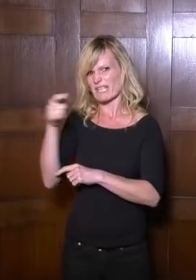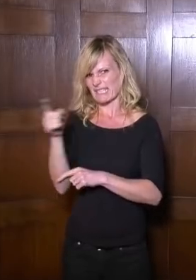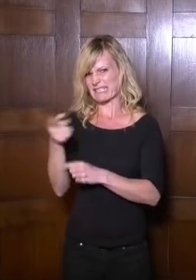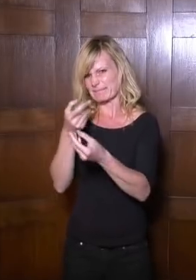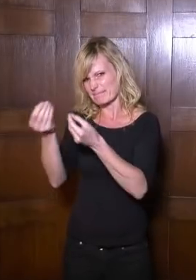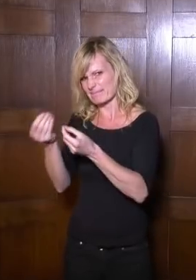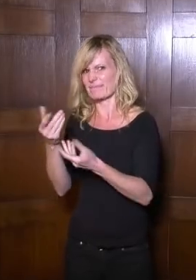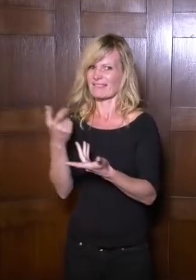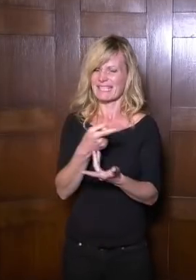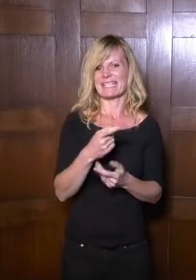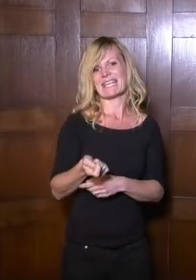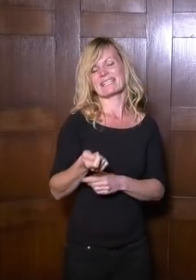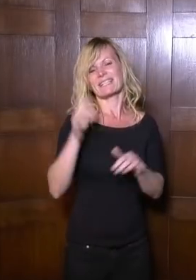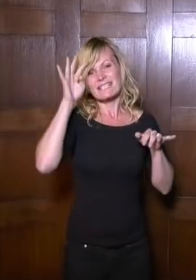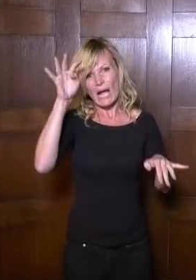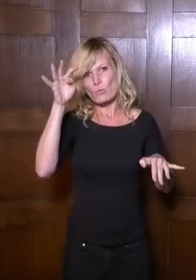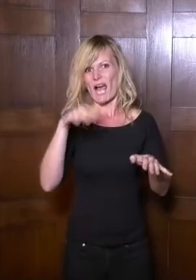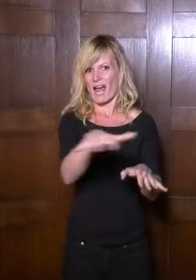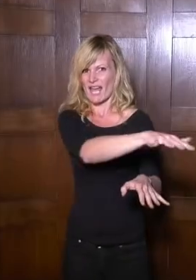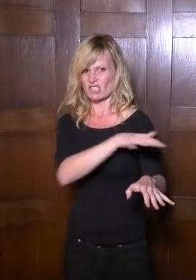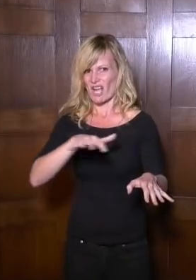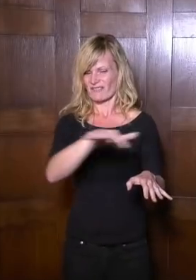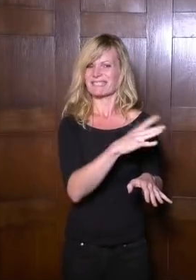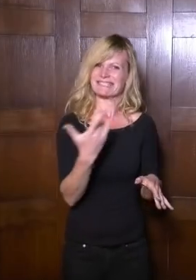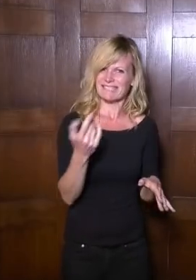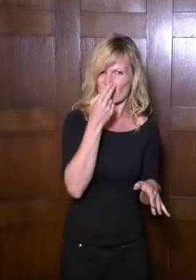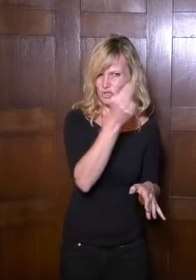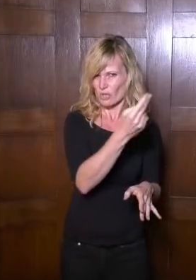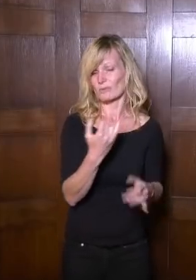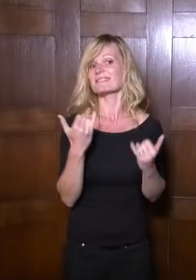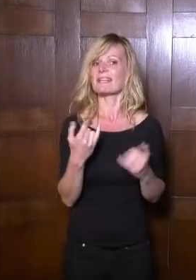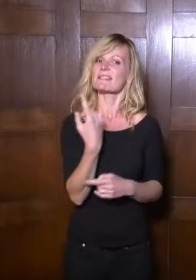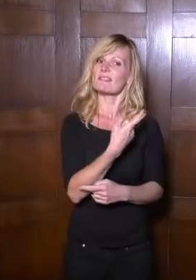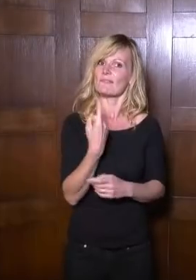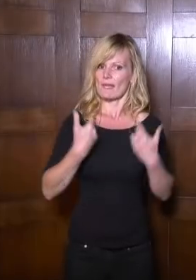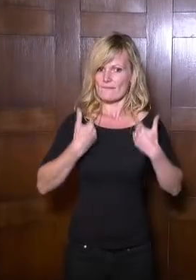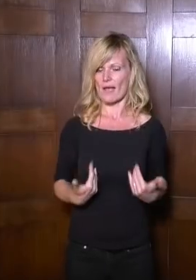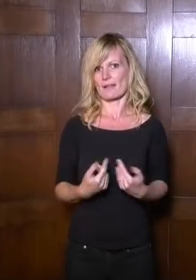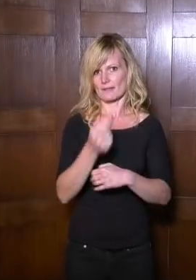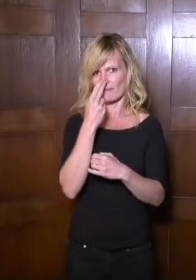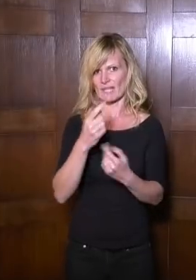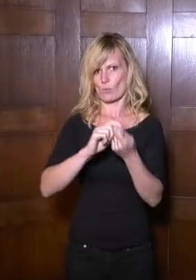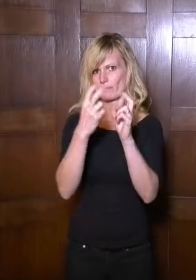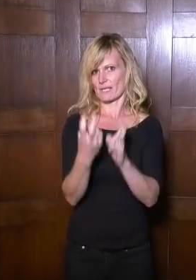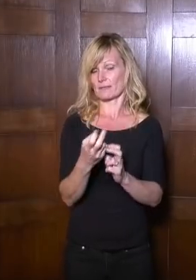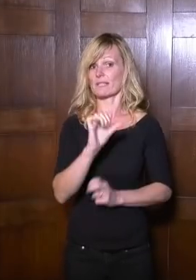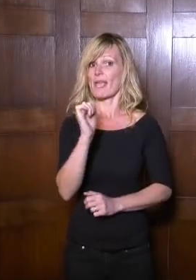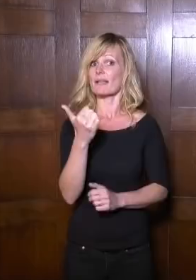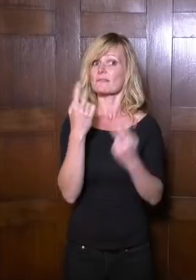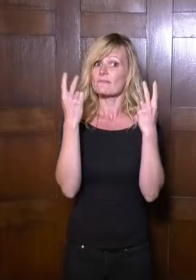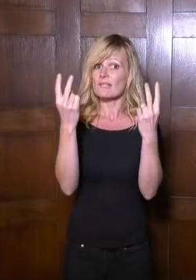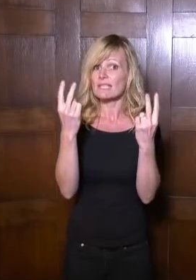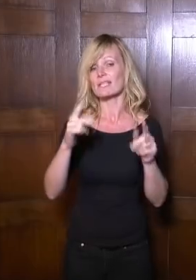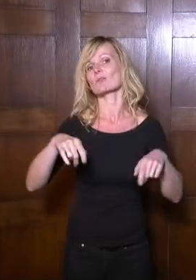Saunalandschaft betrifft. Ich will es ausdrücklich sagen, das liegt auch jetzt an uns, wie wir das machen. Und da ist wirklich an erster Stelle Sicherheit und erst an zweiter Stelle